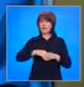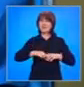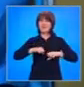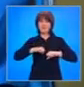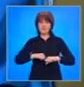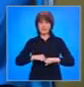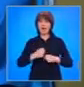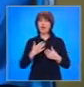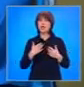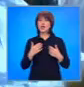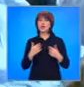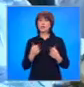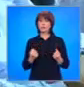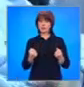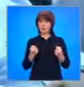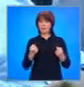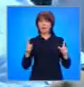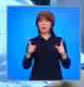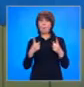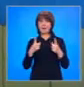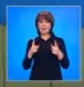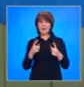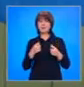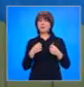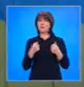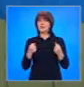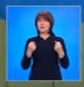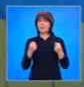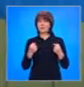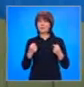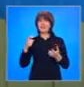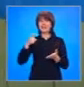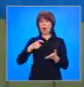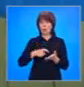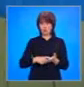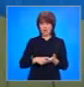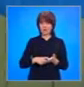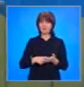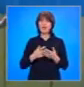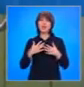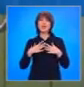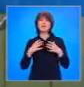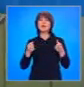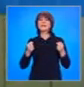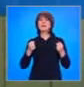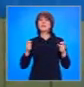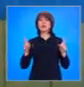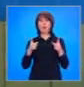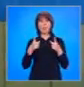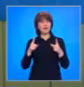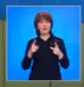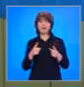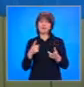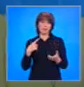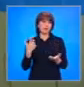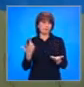има стабилно управление, има стабилно законодателство. Има ли стабилно управление, има ли